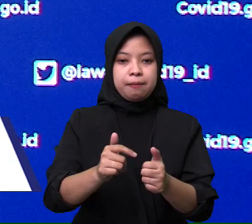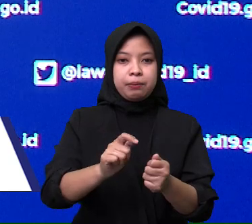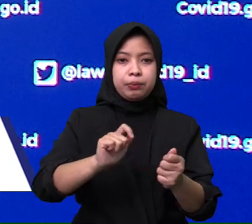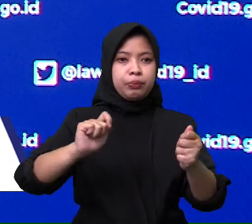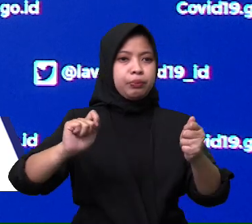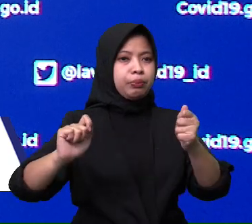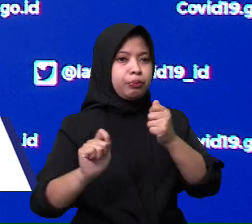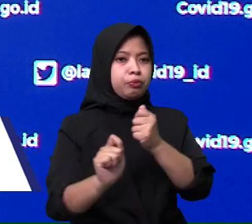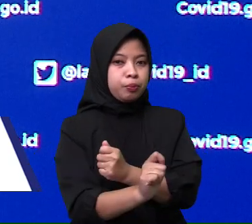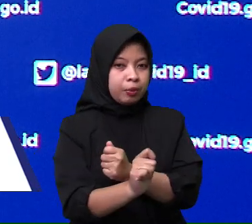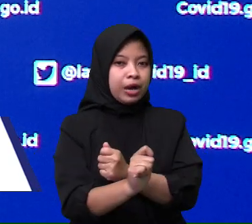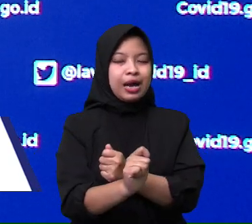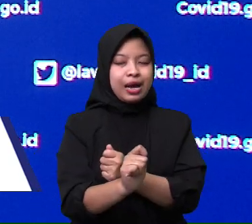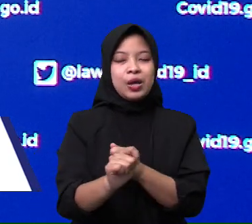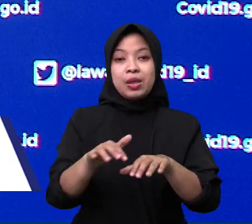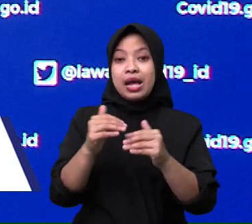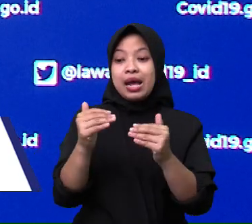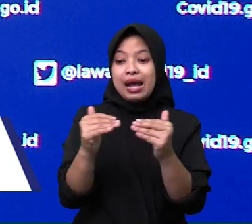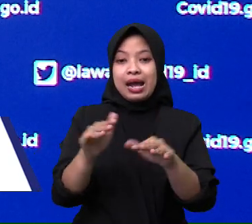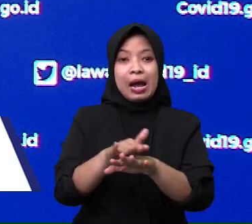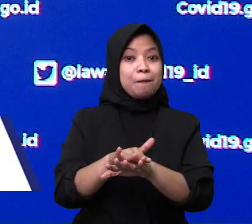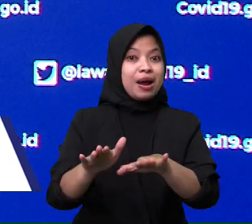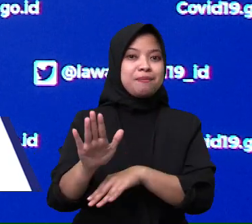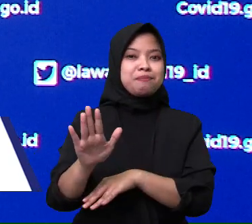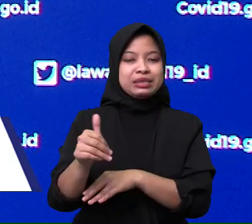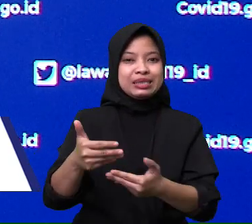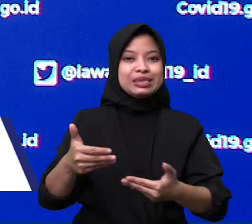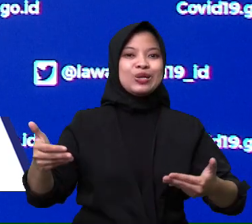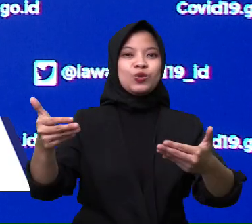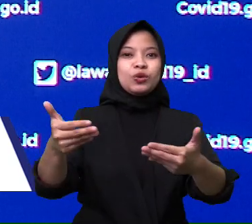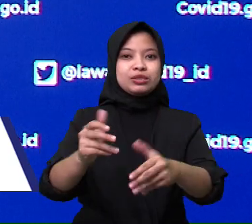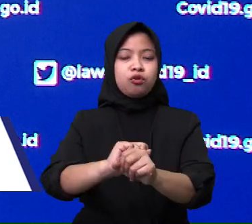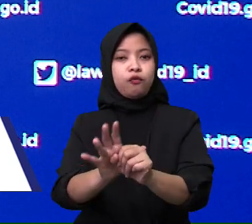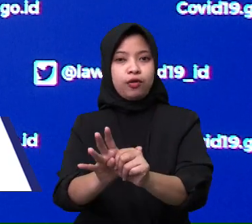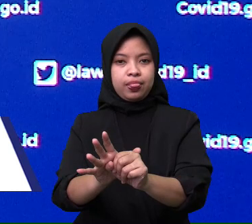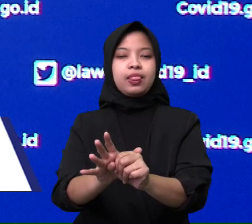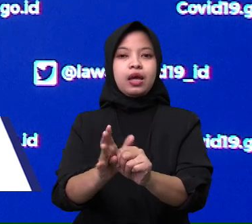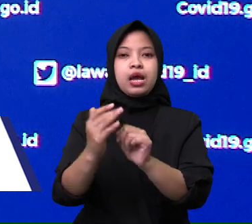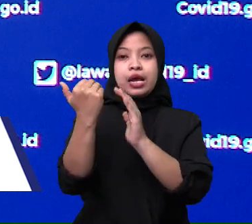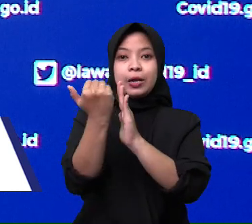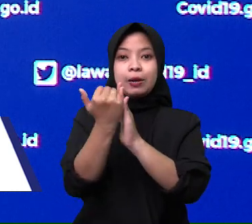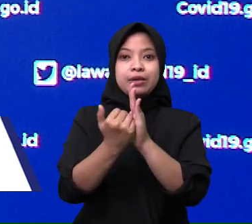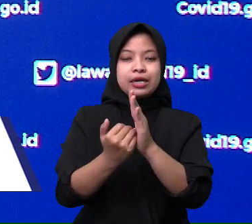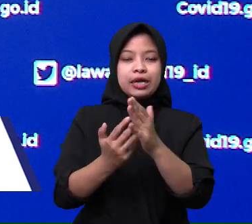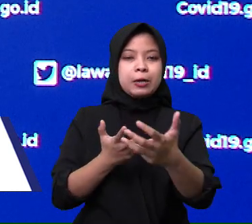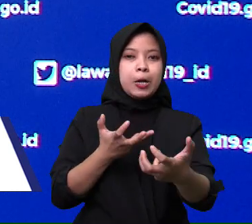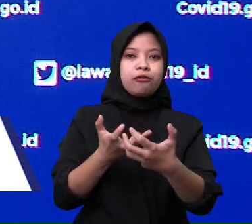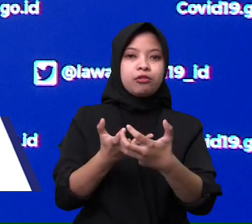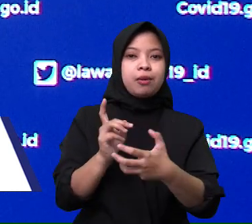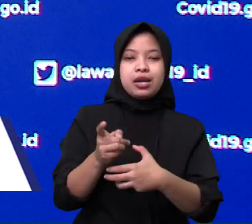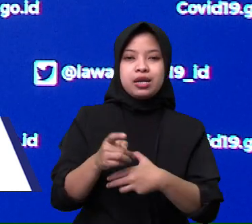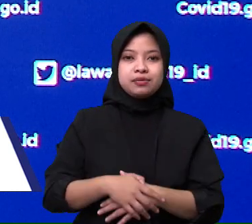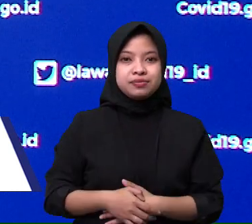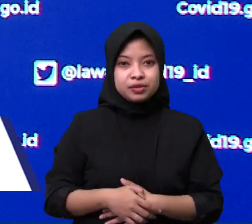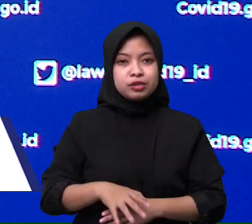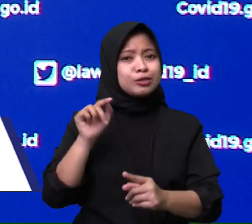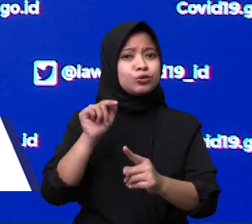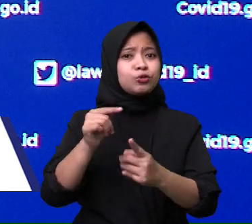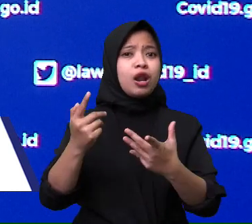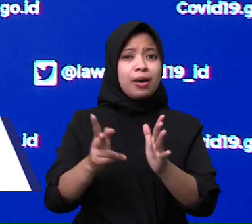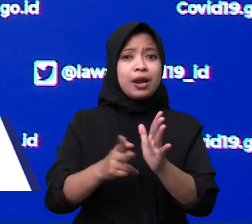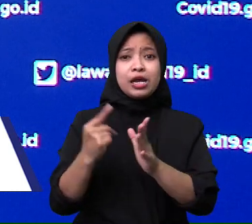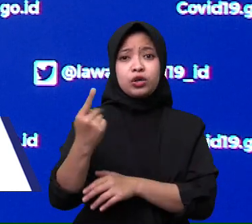pandemi COVID-19 yang semakin terkendali dan diikuti kebijakan yang adaptif untuk peningkatan ekonomi